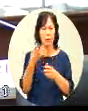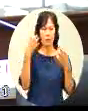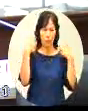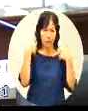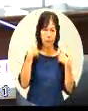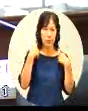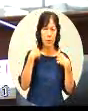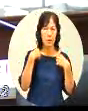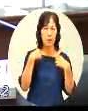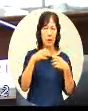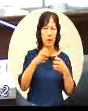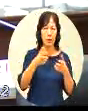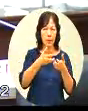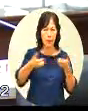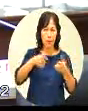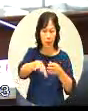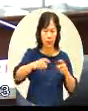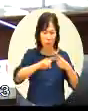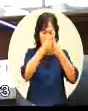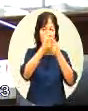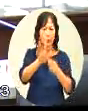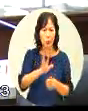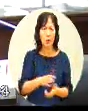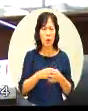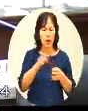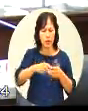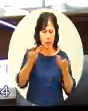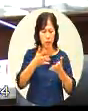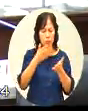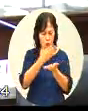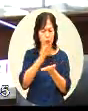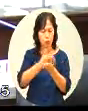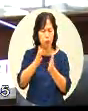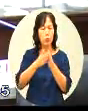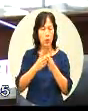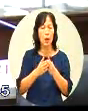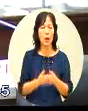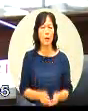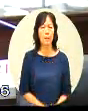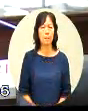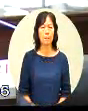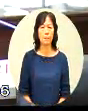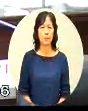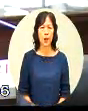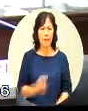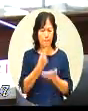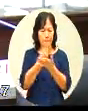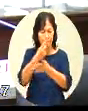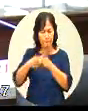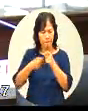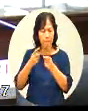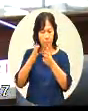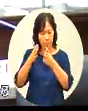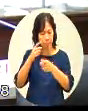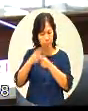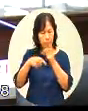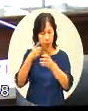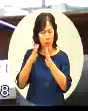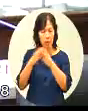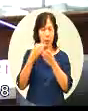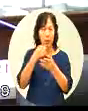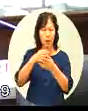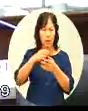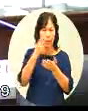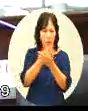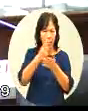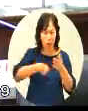的地的一个争论了。我觉得这个问题要解决。而且应该要每年哦，因为这个大家出入不，